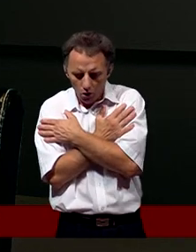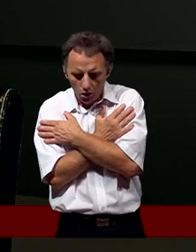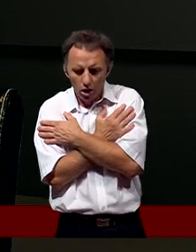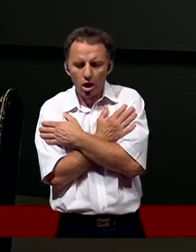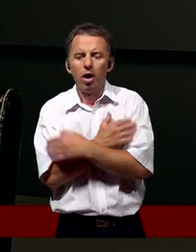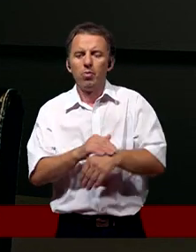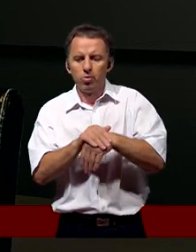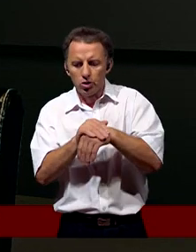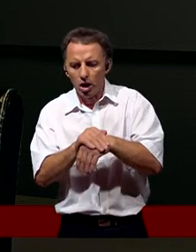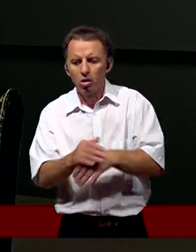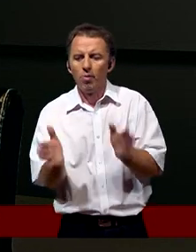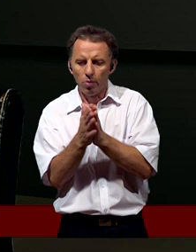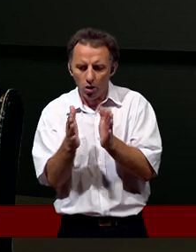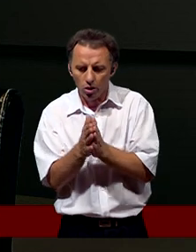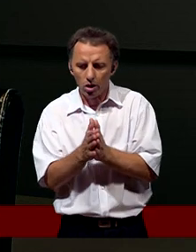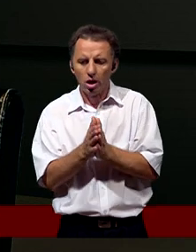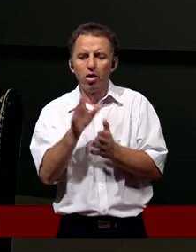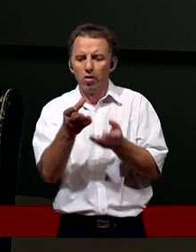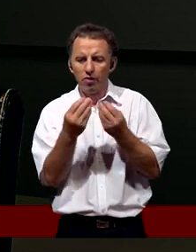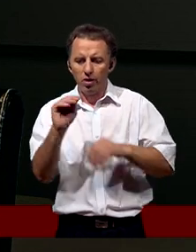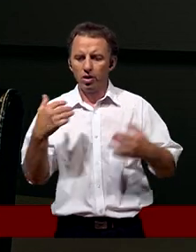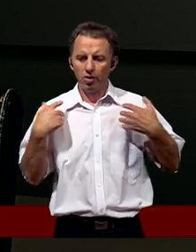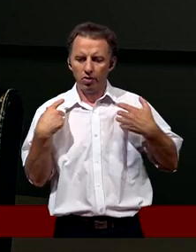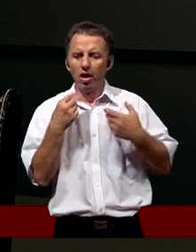swoich nieprzyjaciół, modli się za nich,